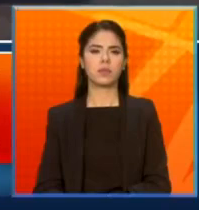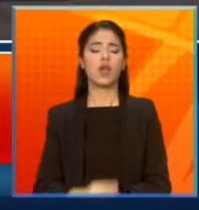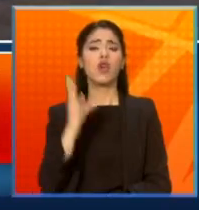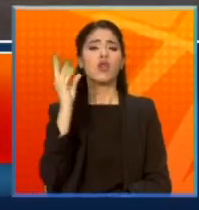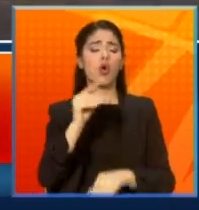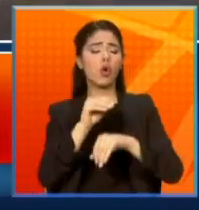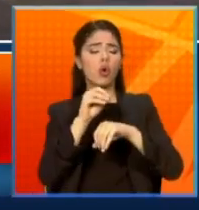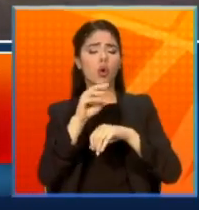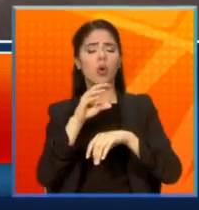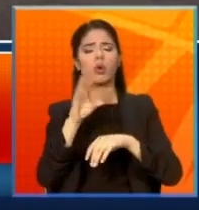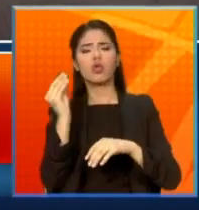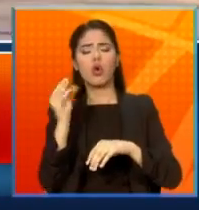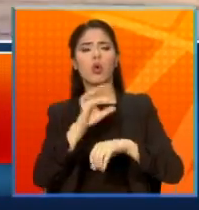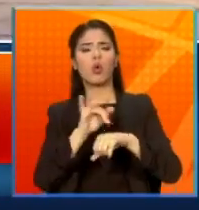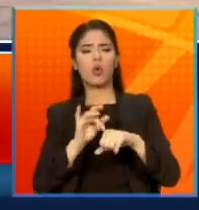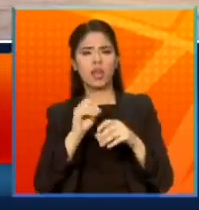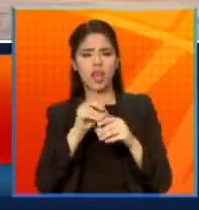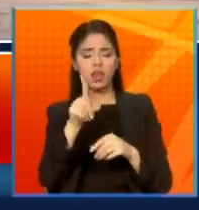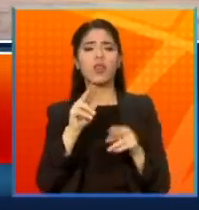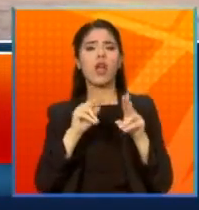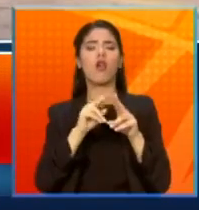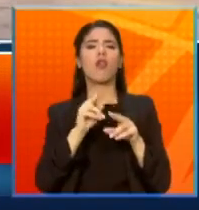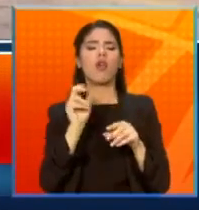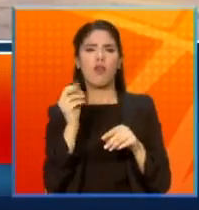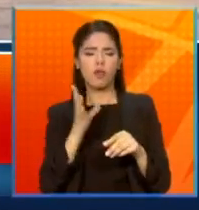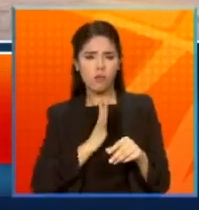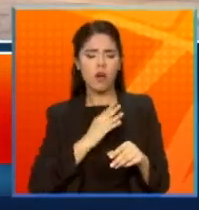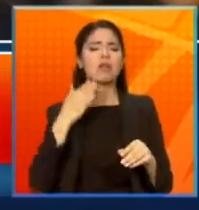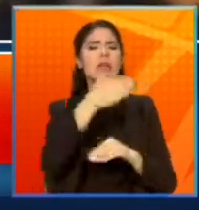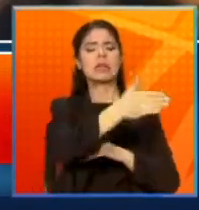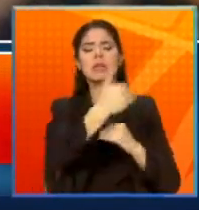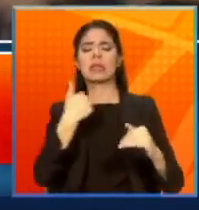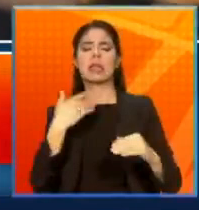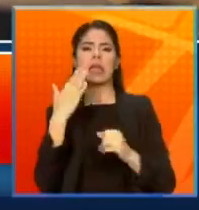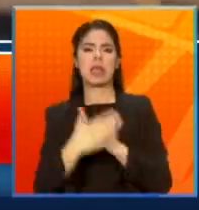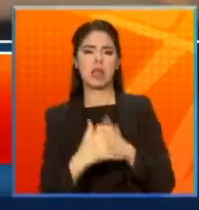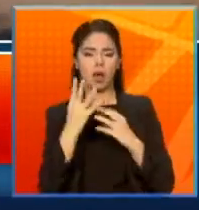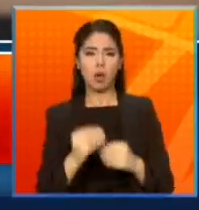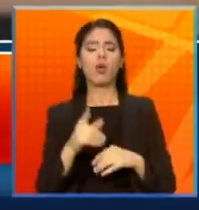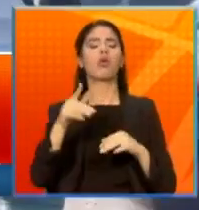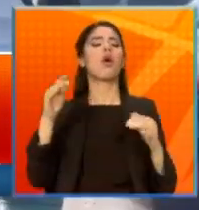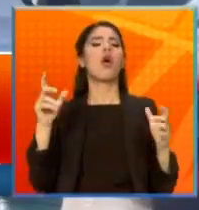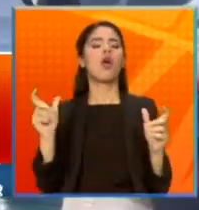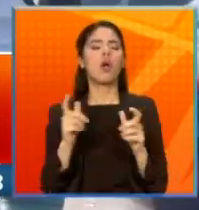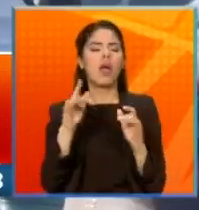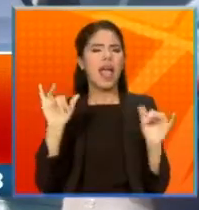Birçok ülkede virüsün yoğun görüldüğü bölgelere giriş çıkış yasaklandı. Toplu etkinlikler ve spor müsabakaları iptal